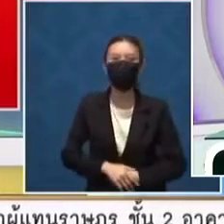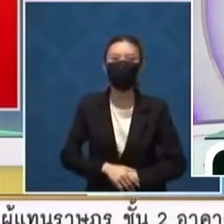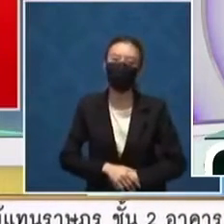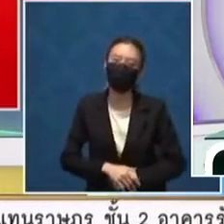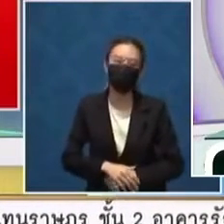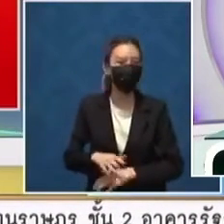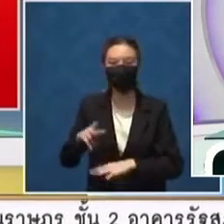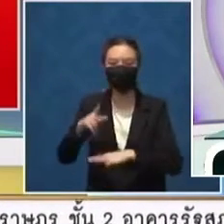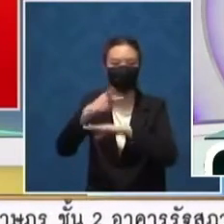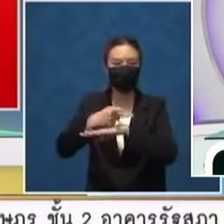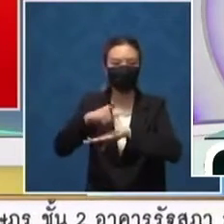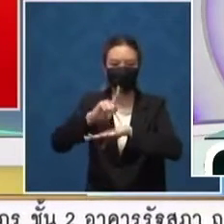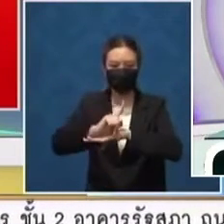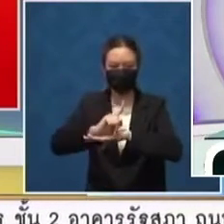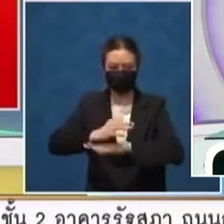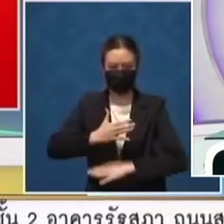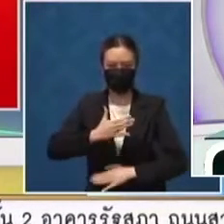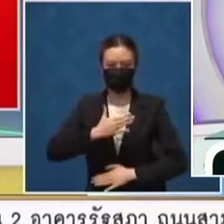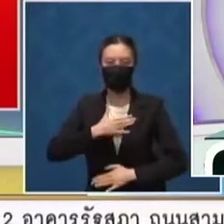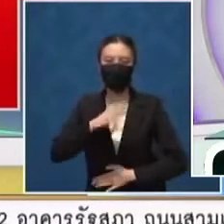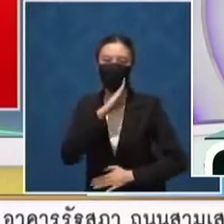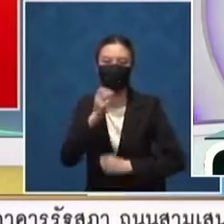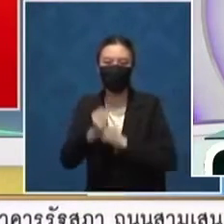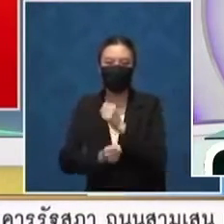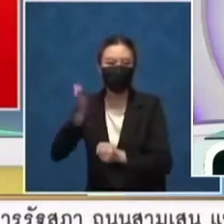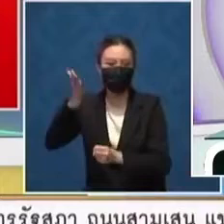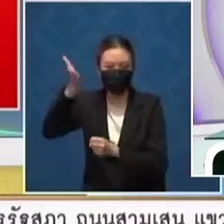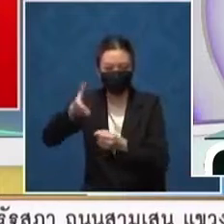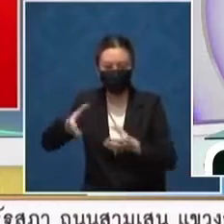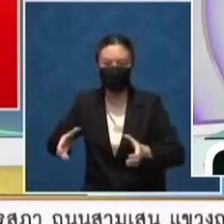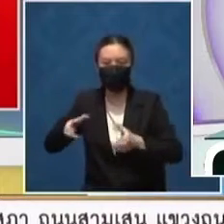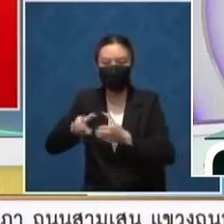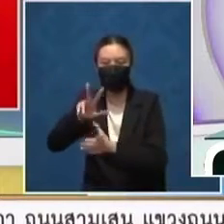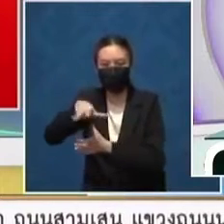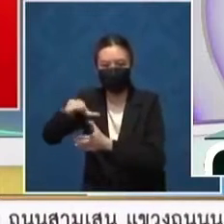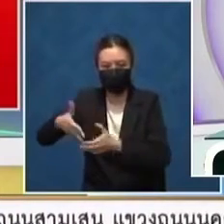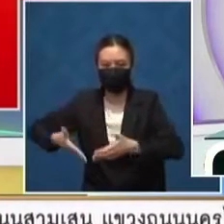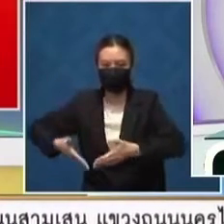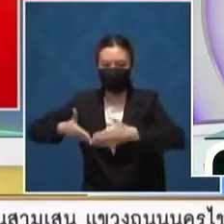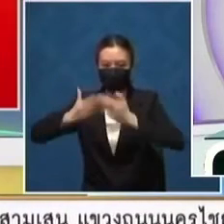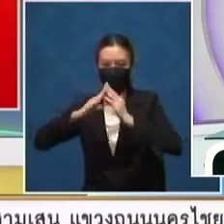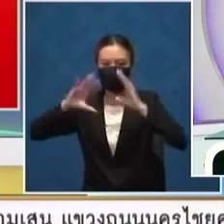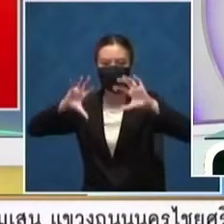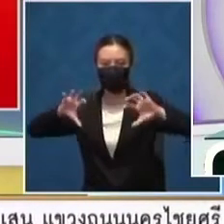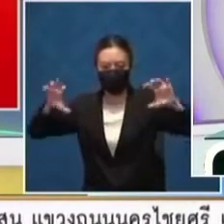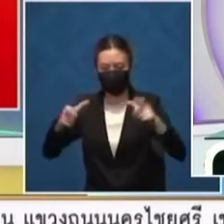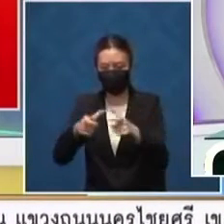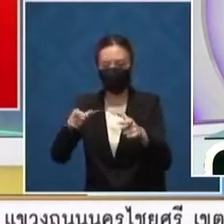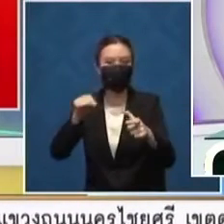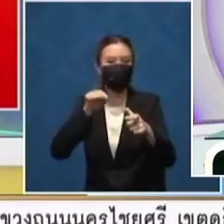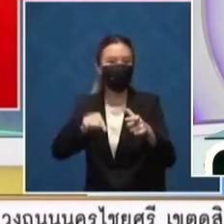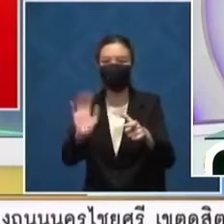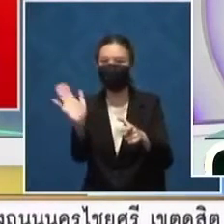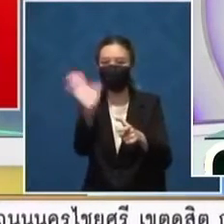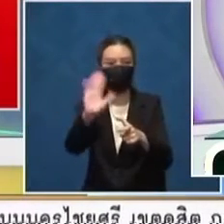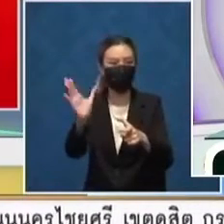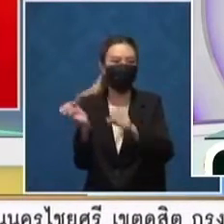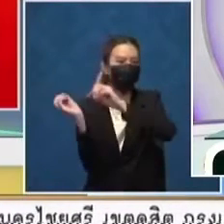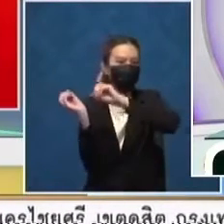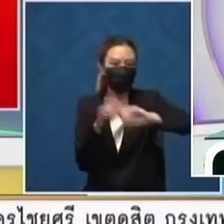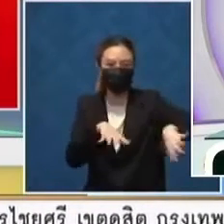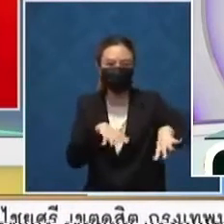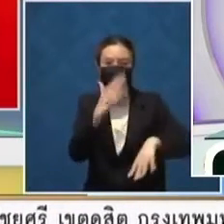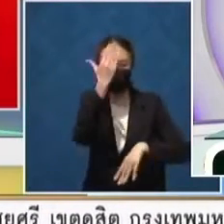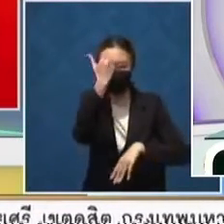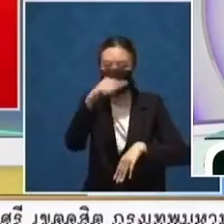อกันเนี่ยเราจะมารวยเท่าเจ้าสัวมันเป็นไปไม่ได้อยู่แล้ว คือจะให้คนรวยเท่ากับคุณทักษิณหรือเปล่าคะคุณจะทำยังไงถ้าหากว่าต้อง